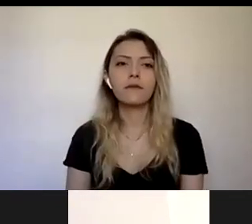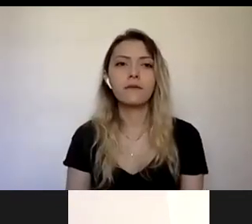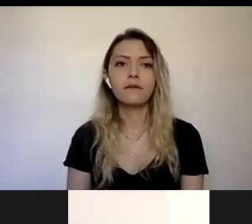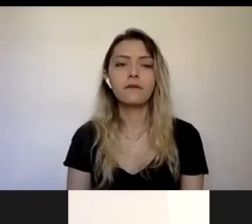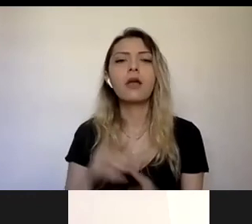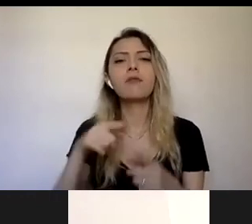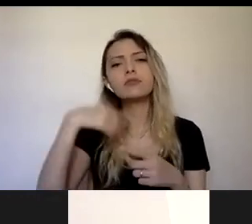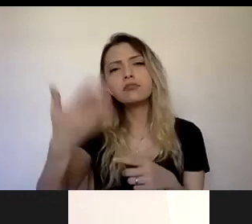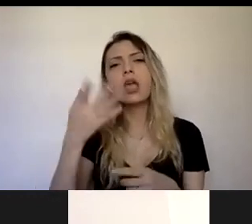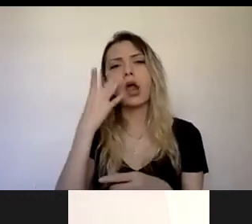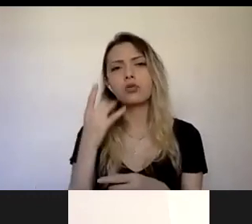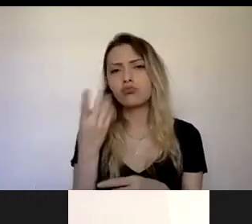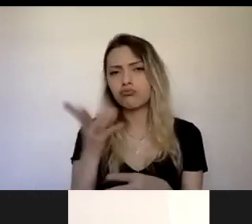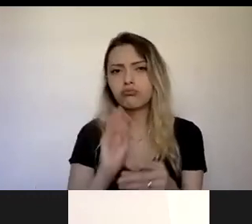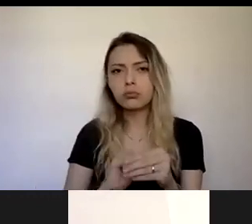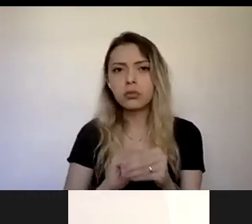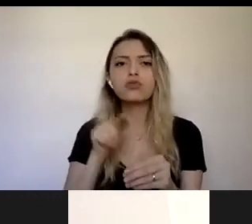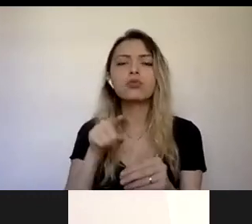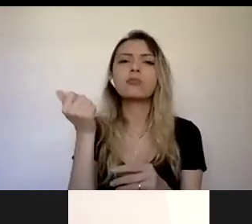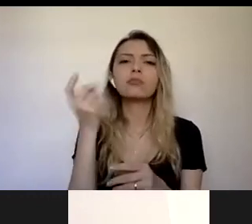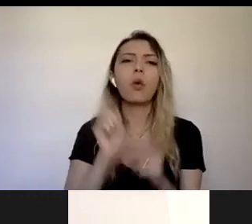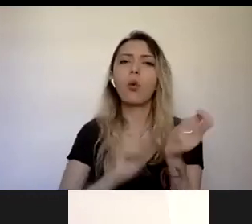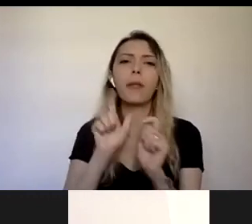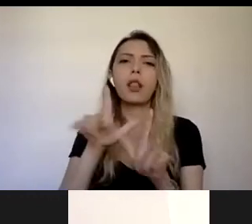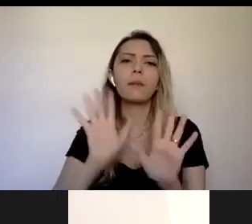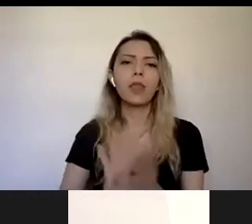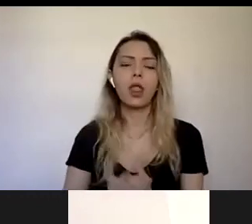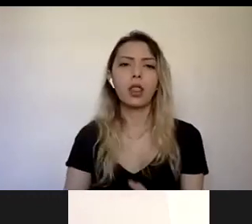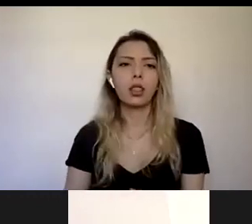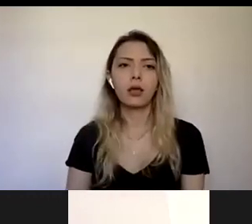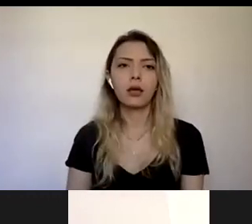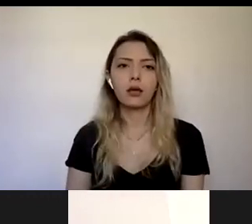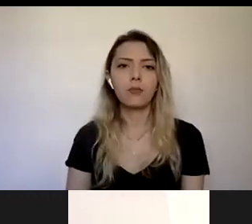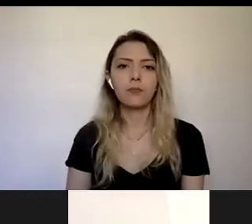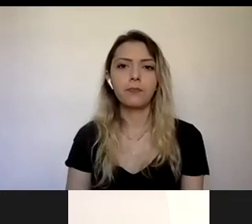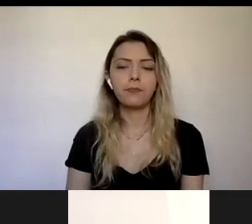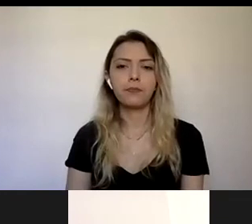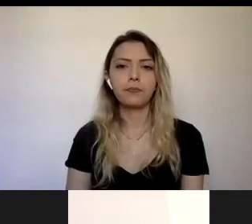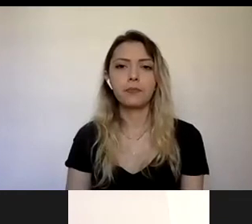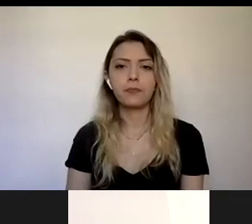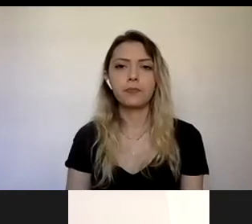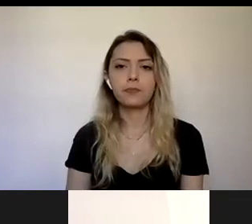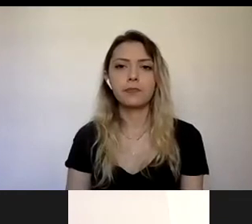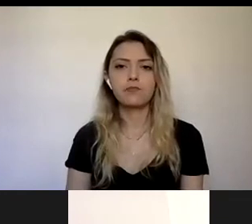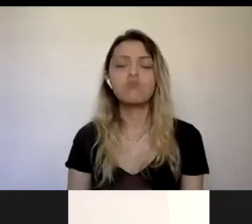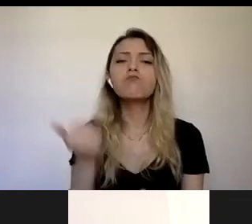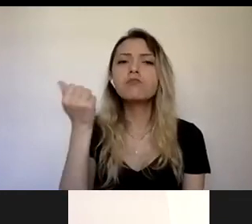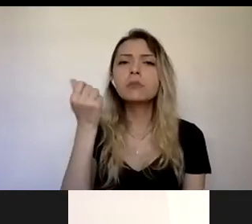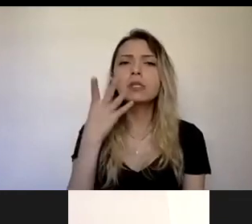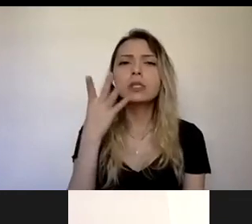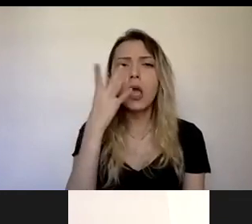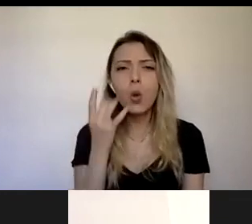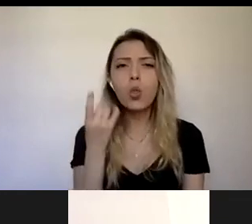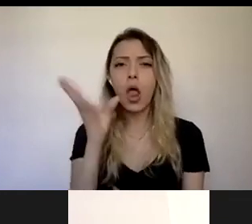diğer göstergelerde kullanmanız gerekmiyor. Yapısal göstergeler kullanmanız gerekmiyor. Sayısal göstergeler